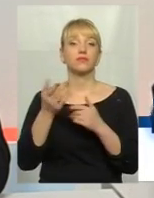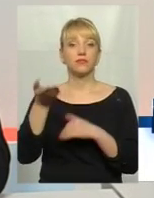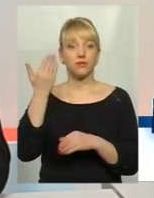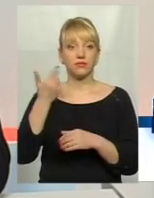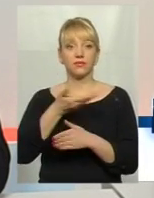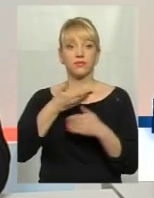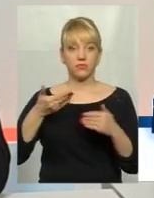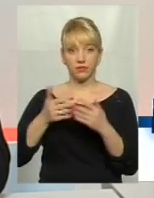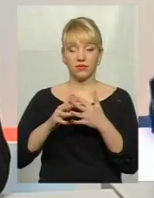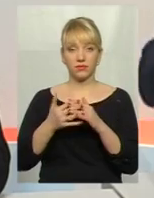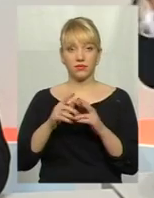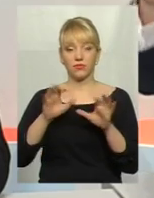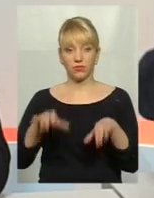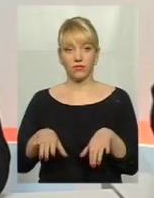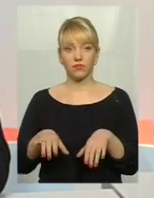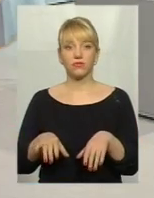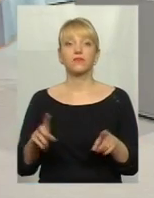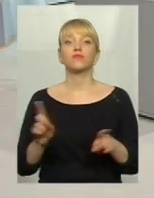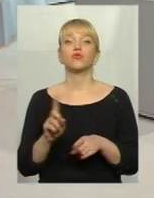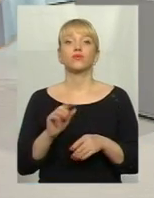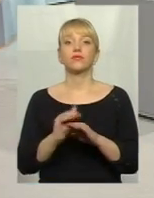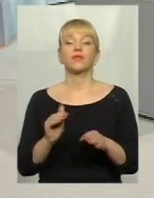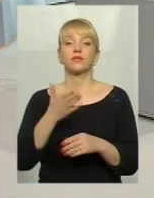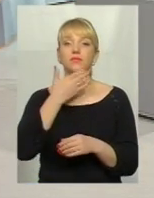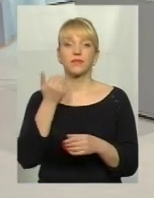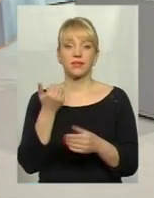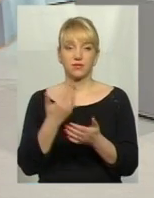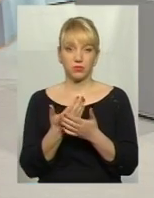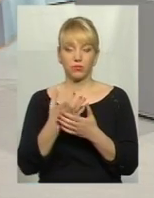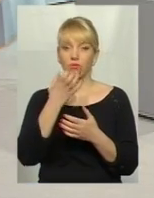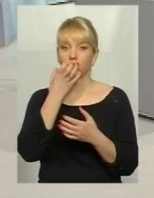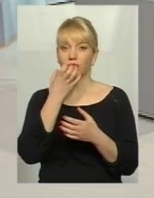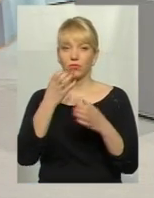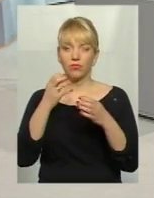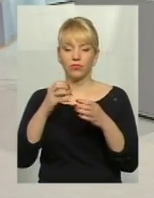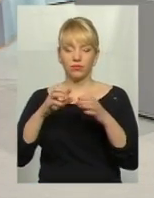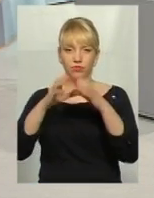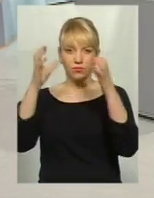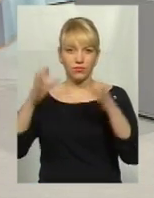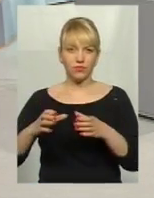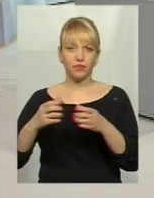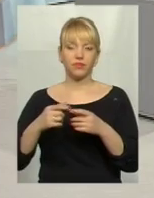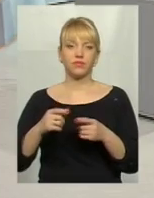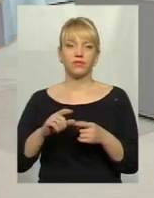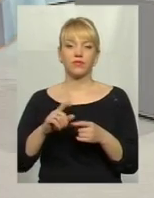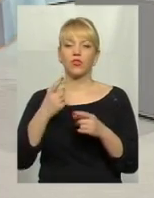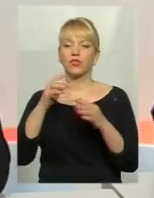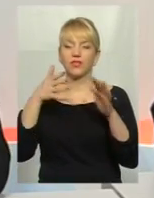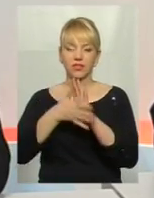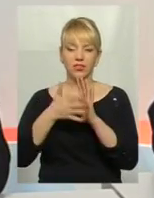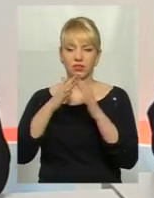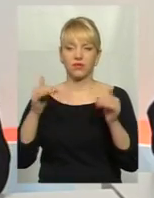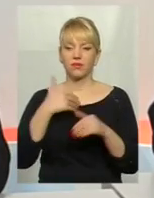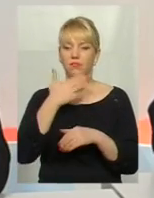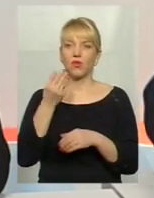принцип, сільський голова, приходять люди, що там в садіку, неважно, нема бойлера, тече криша, в мене нема грошей. А що нема? Не дав